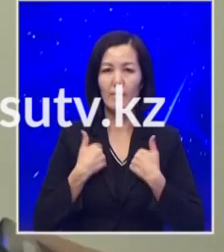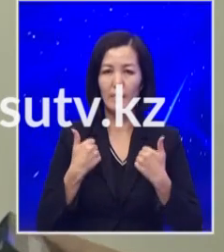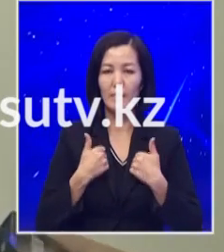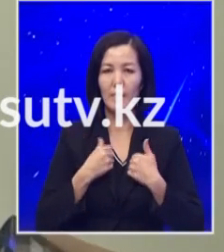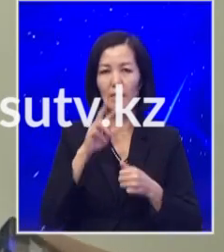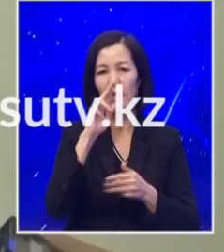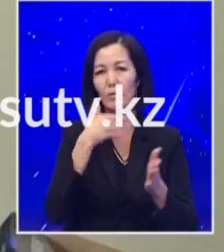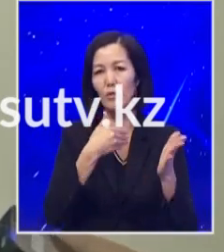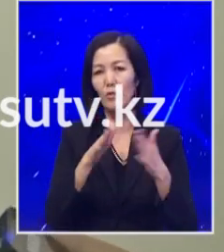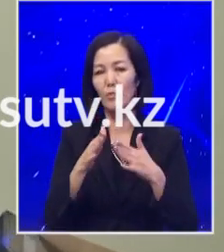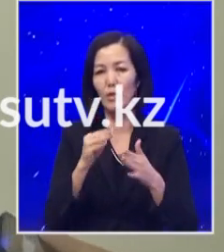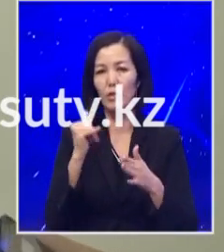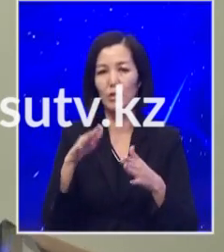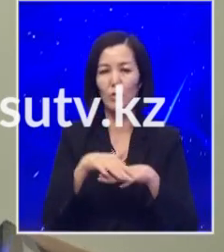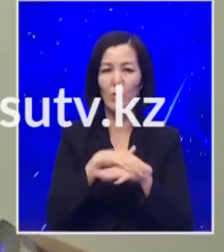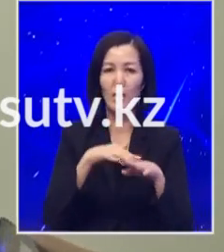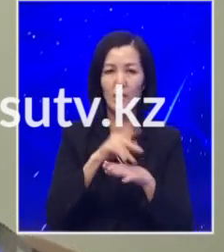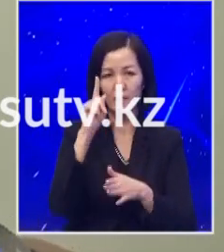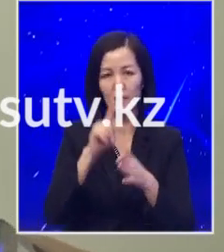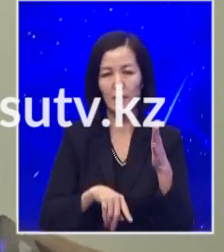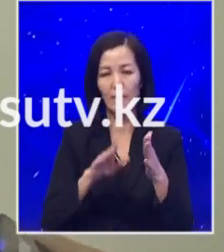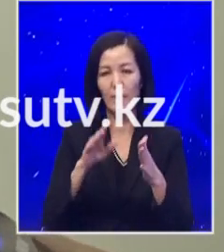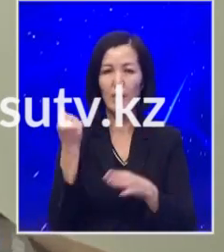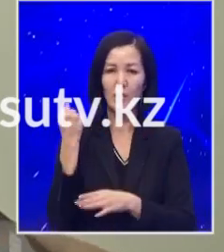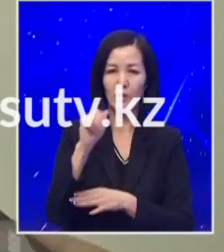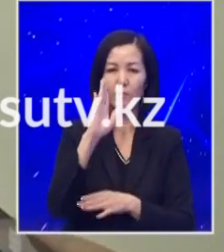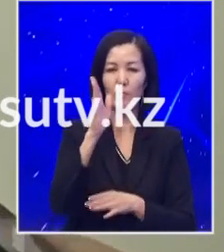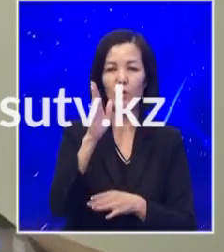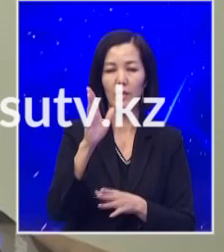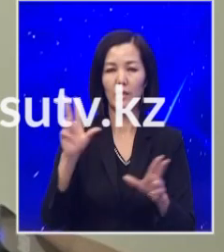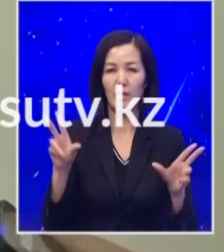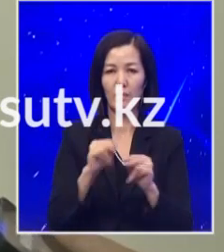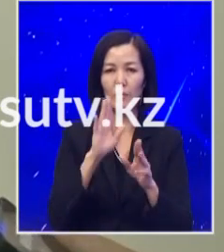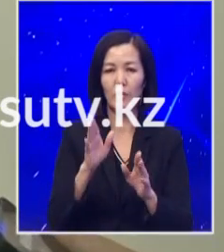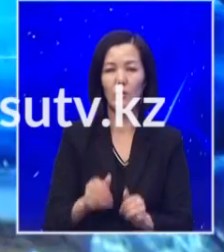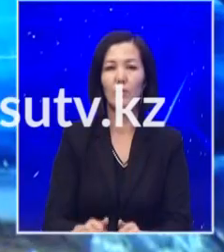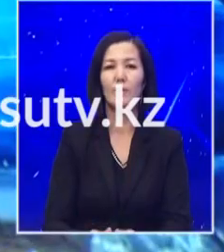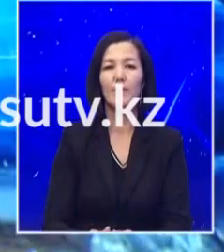кемшілікті түзеп, Жетісу жұртының күткен үмітін ақтаймыз деп уәде бергім келеді.